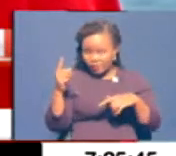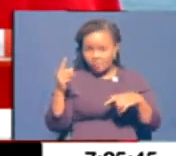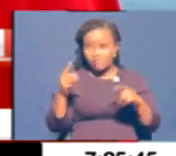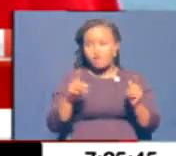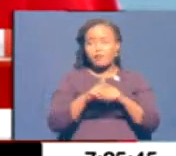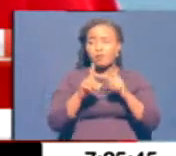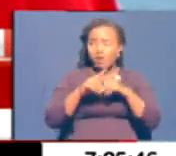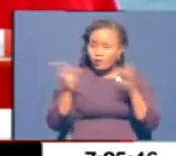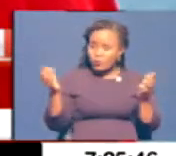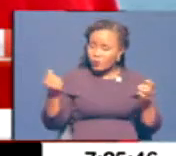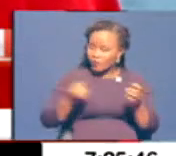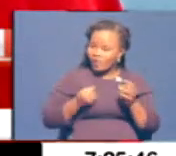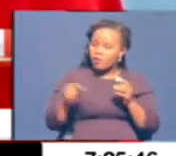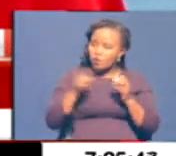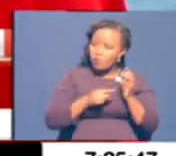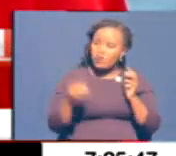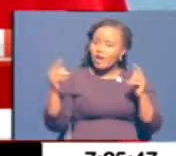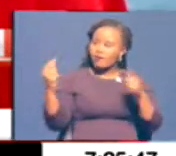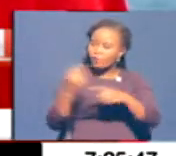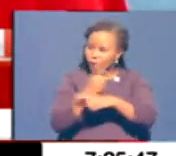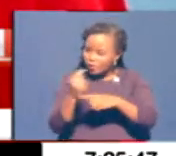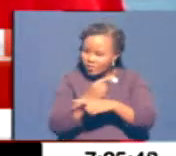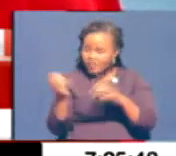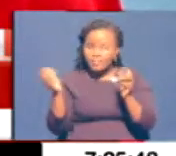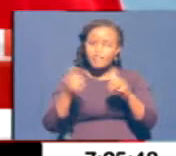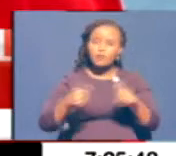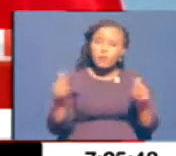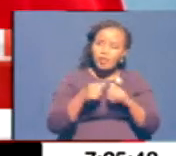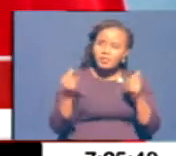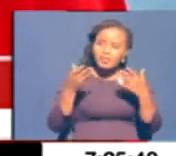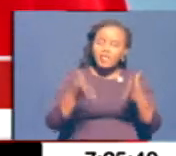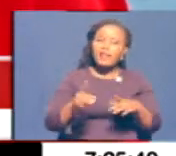Asema tumeongea, yeye atamaliza ile nguvu iko